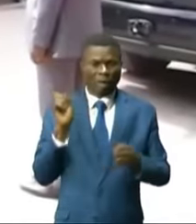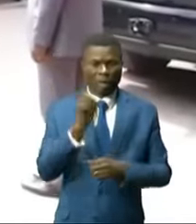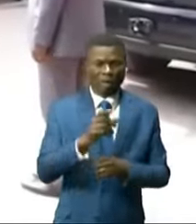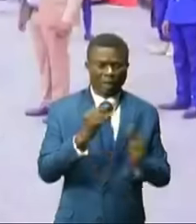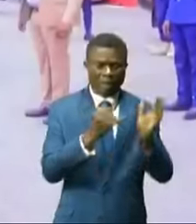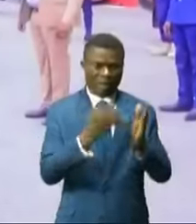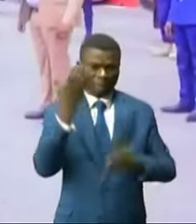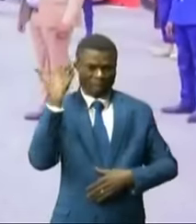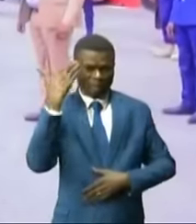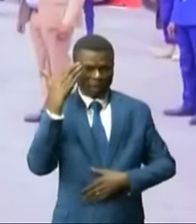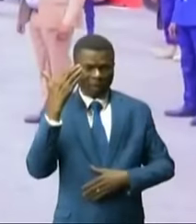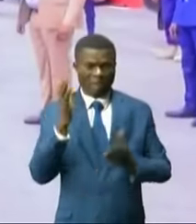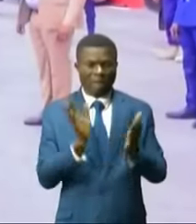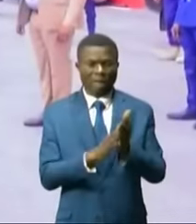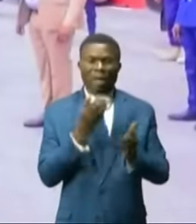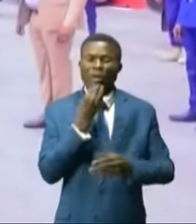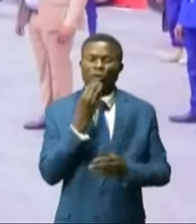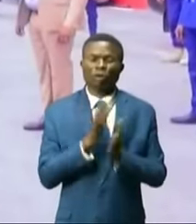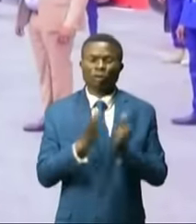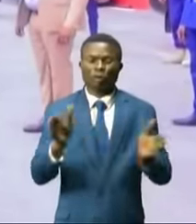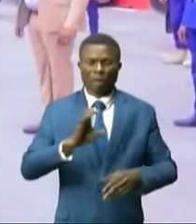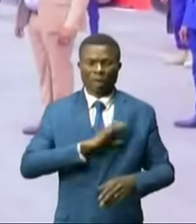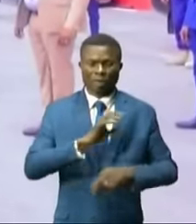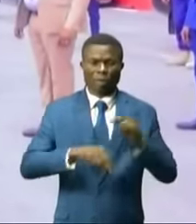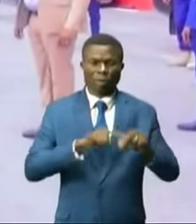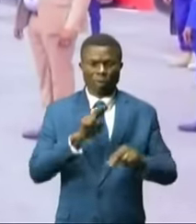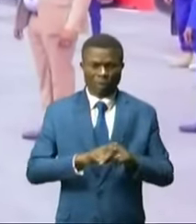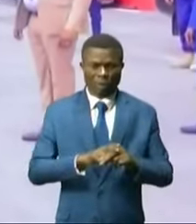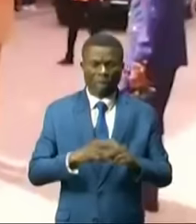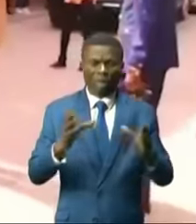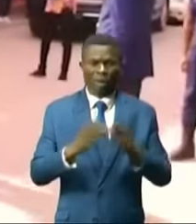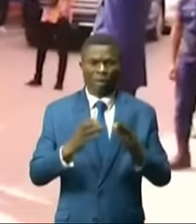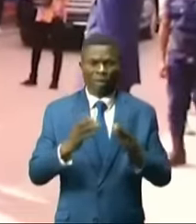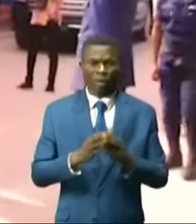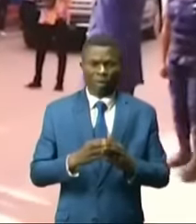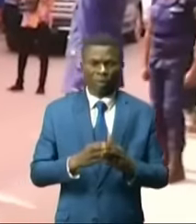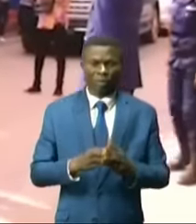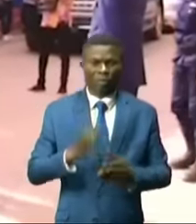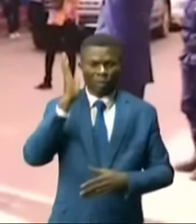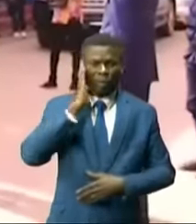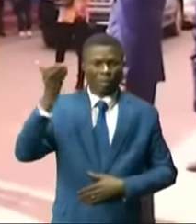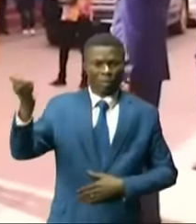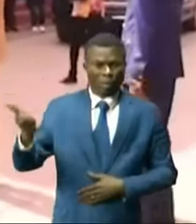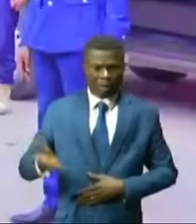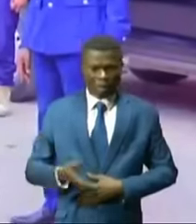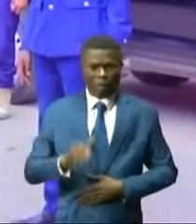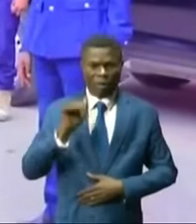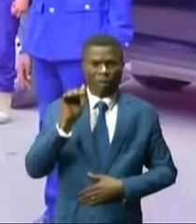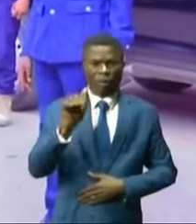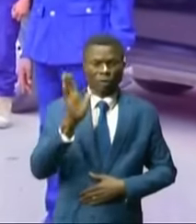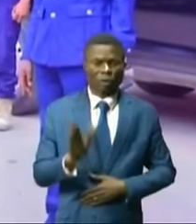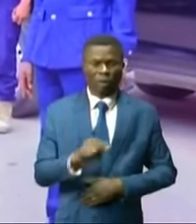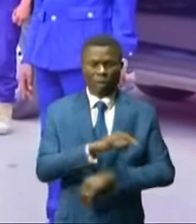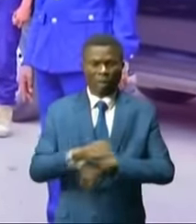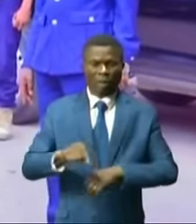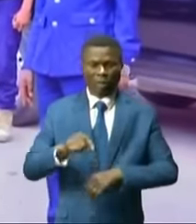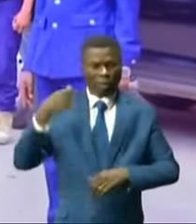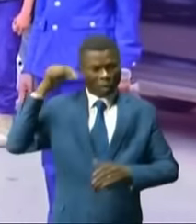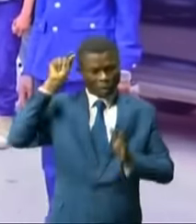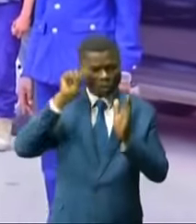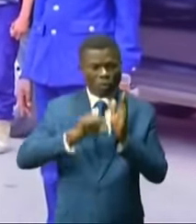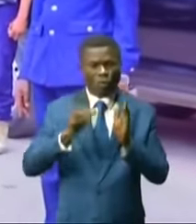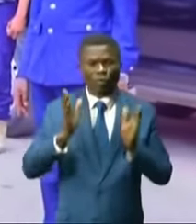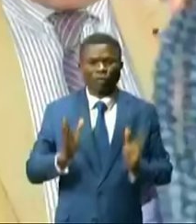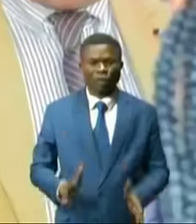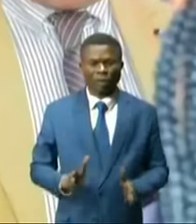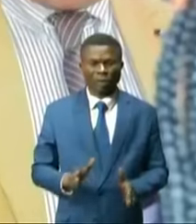week-end dernier à l'inspection générale de la police nationale congolaise, accompagné de Bienvenu Boyembe, directeur des cabinets du gouverneur Jean-Tini